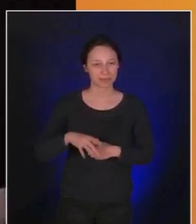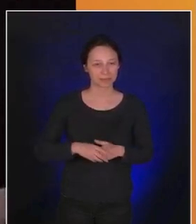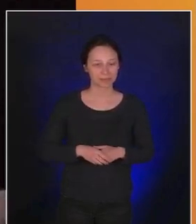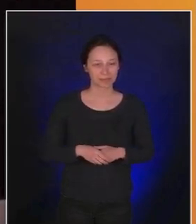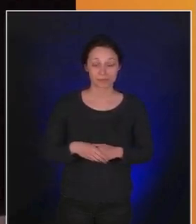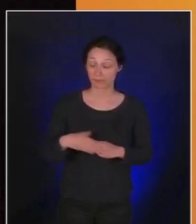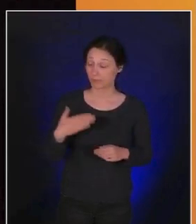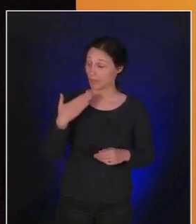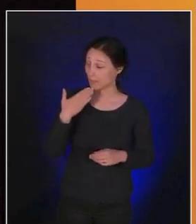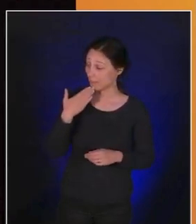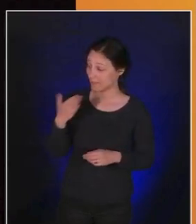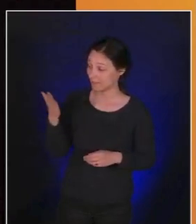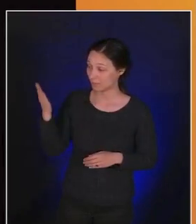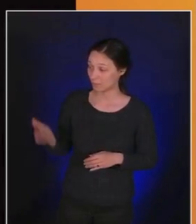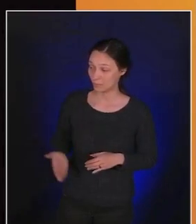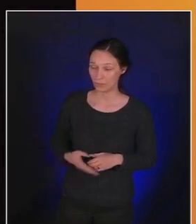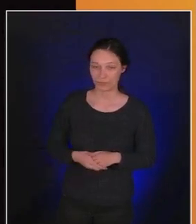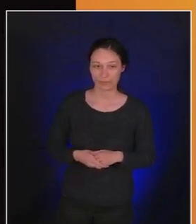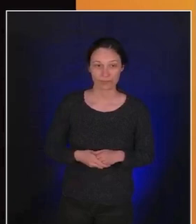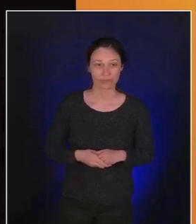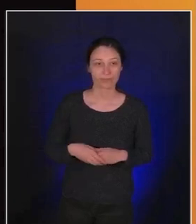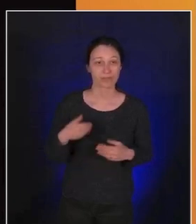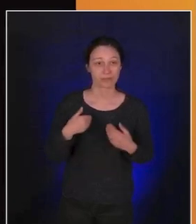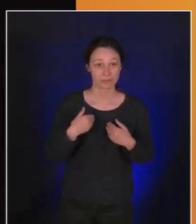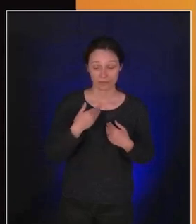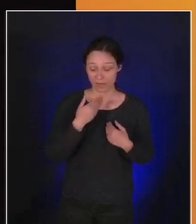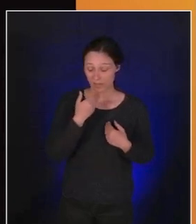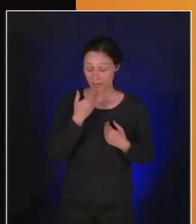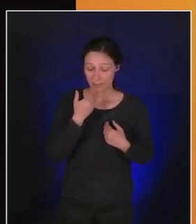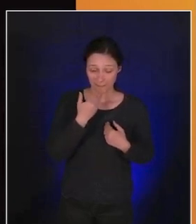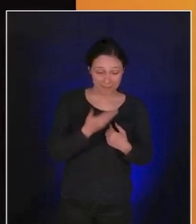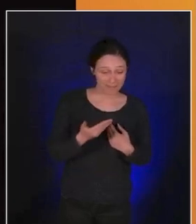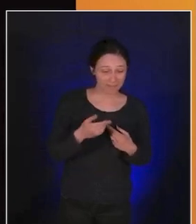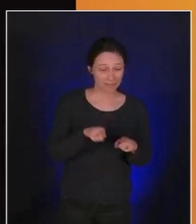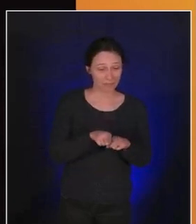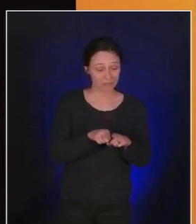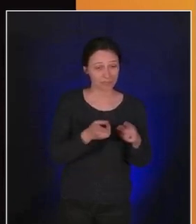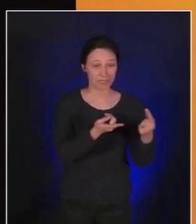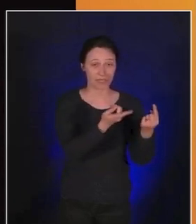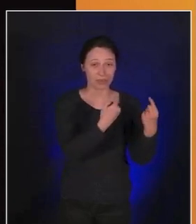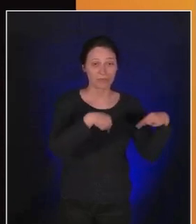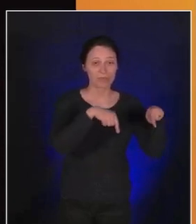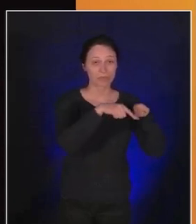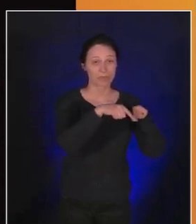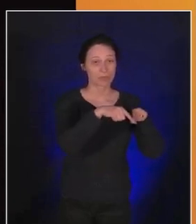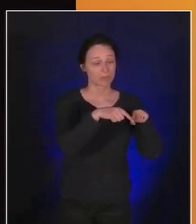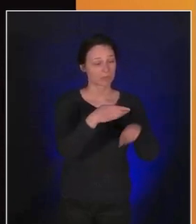Merci à vous. Et je remercie la tribune, la commission, pardon, qui va pouvoir